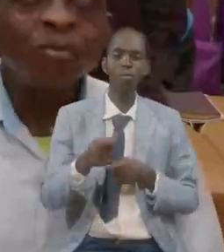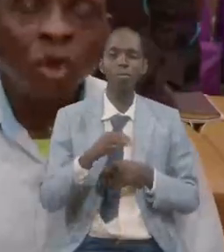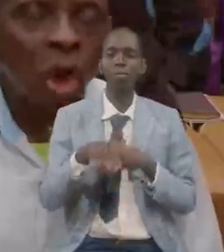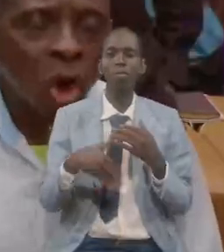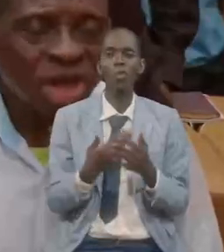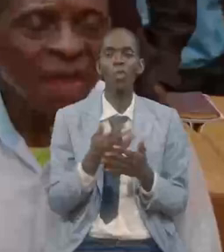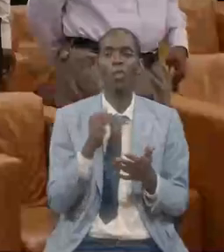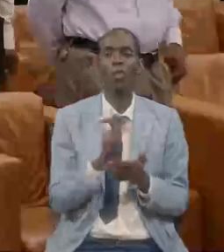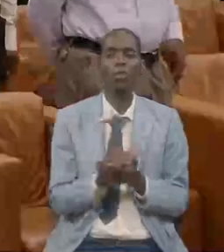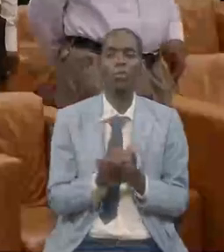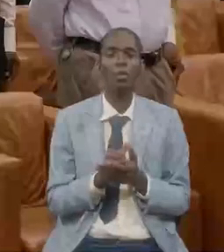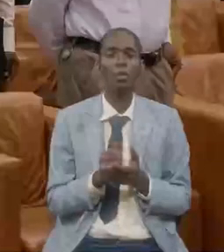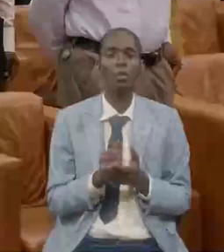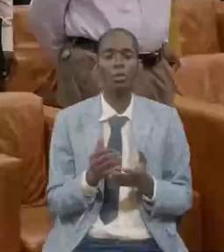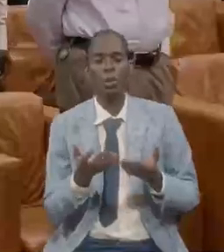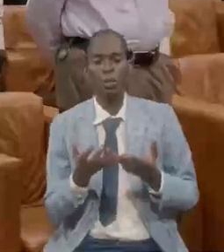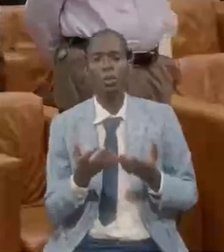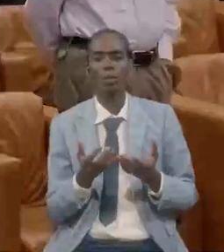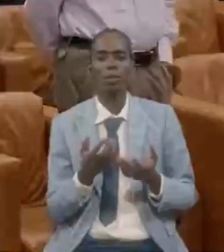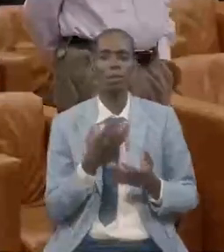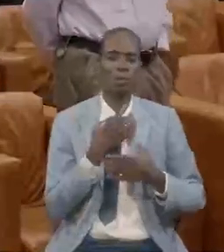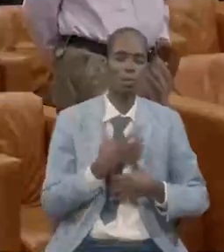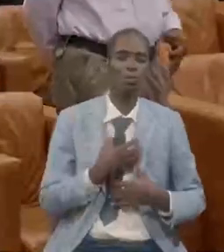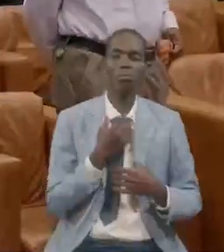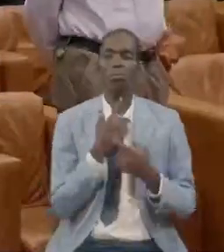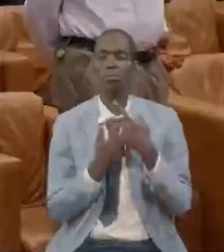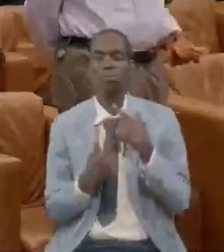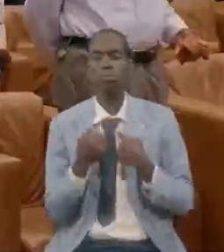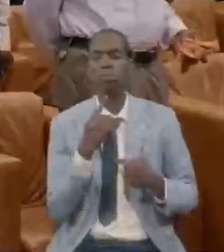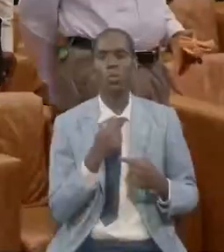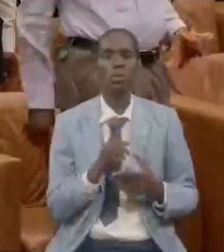Nous, par la grâce de Dieu, nous inversons